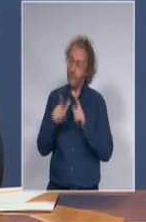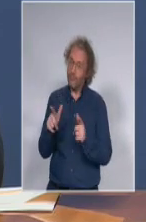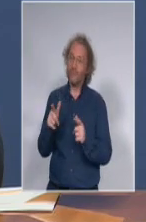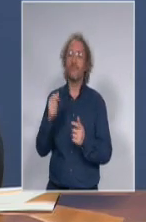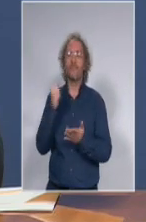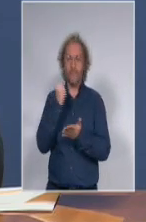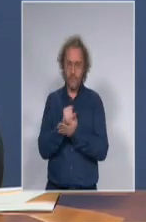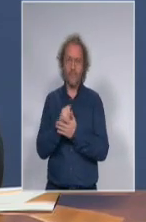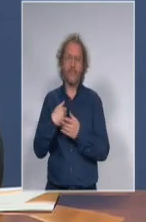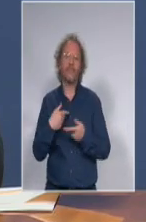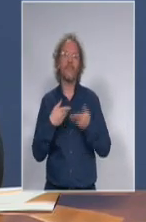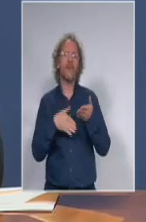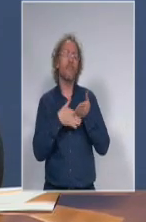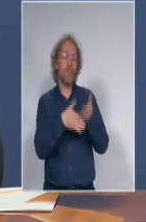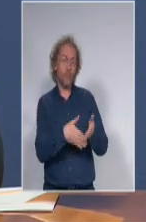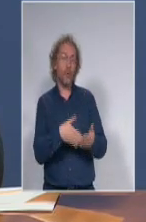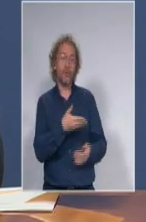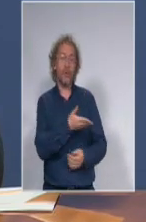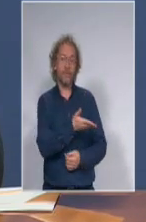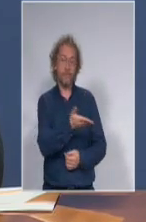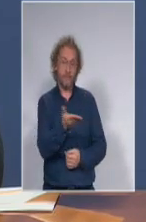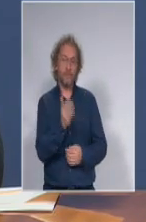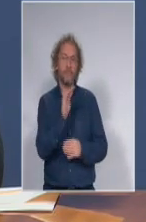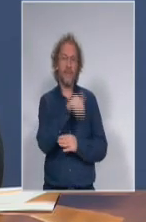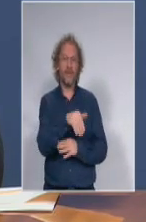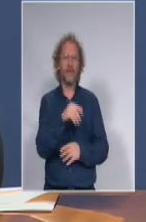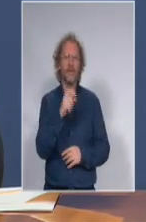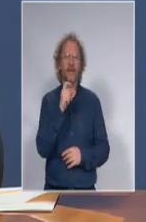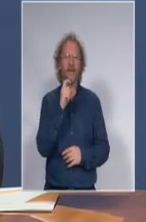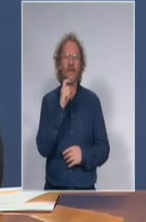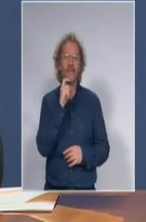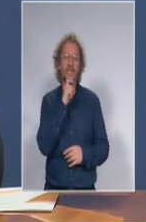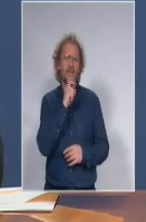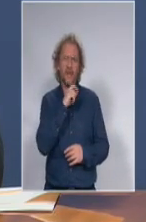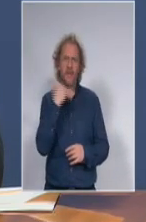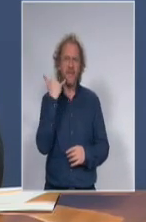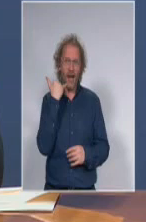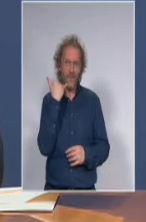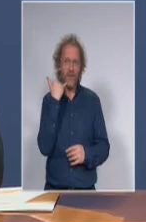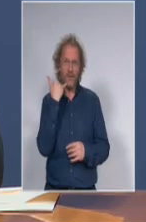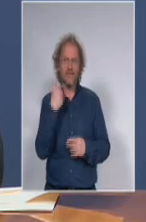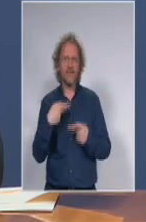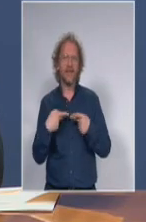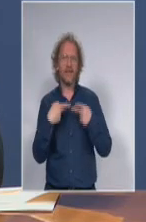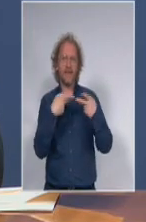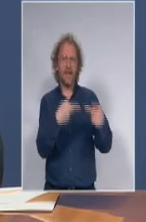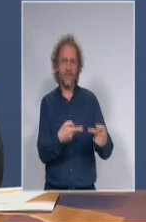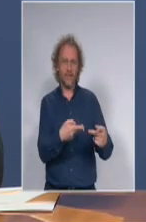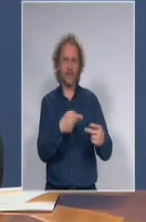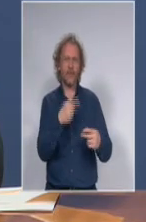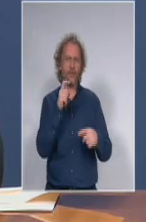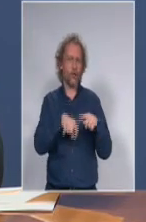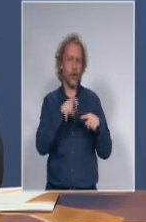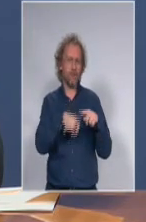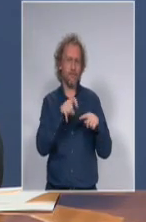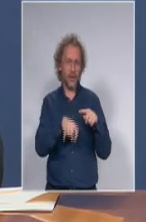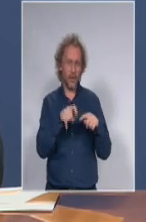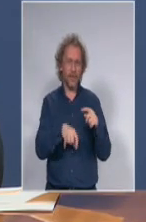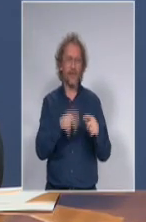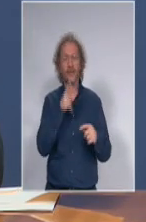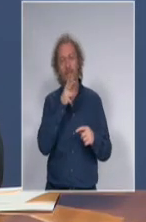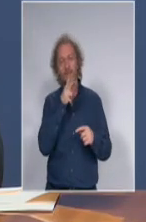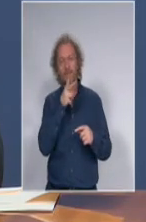preko crvenih telefona za transport određenih roba. Tražit ćemo da nas puste da snabdemo sever Kosova,